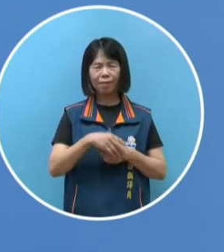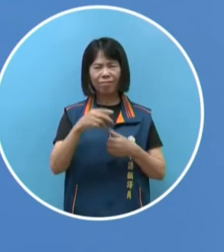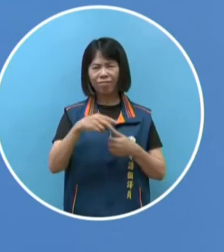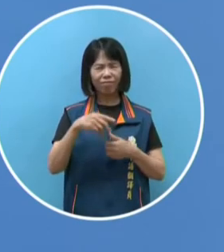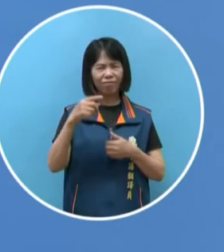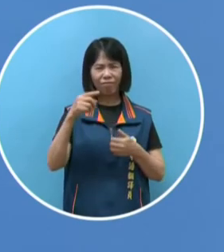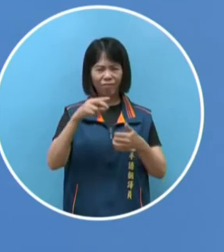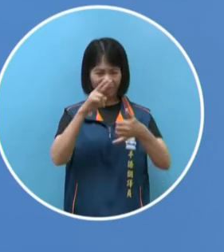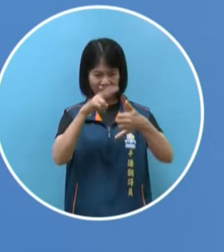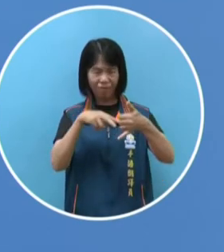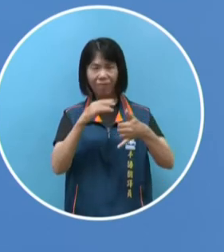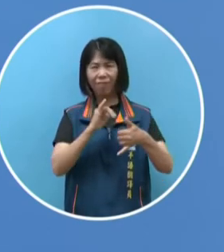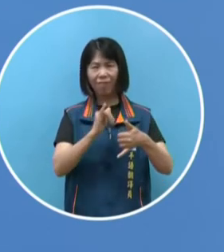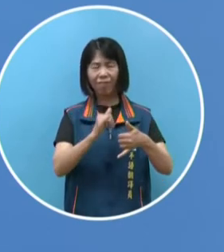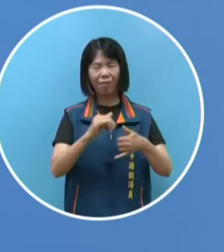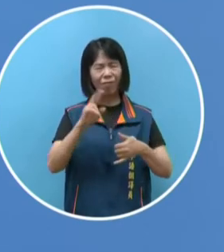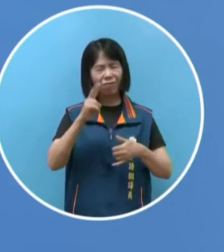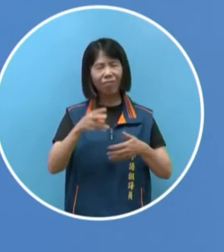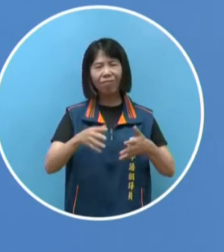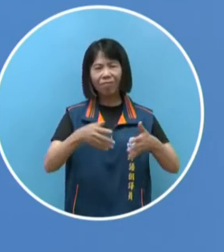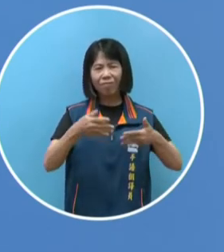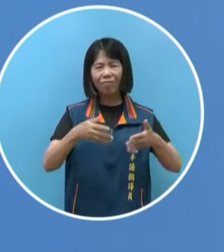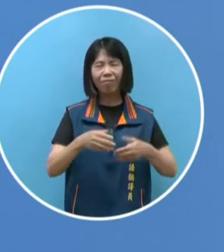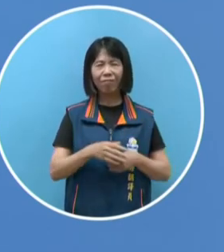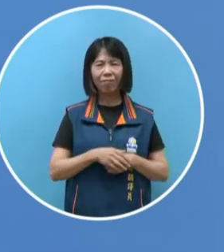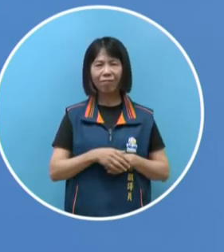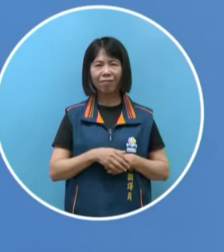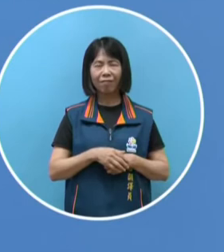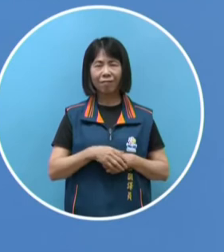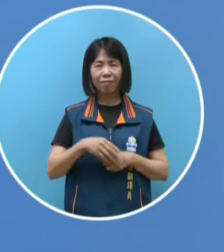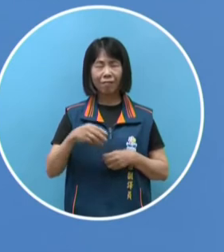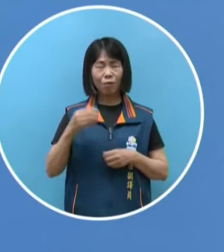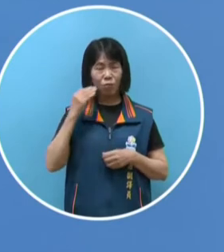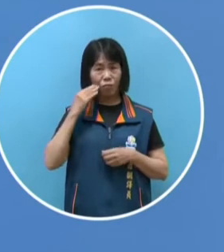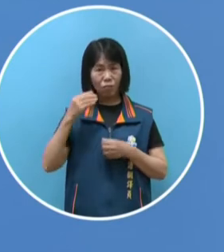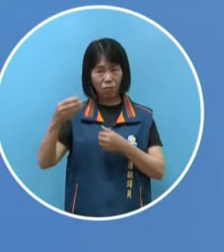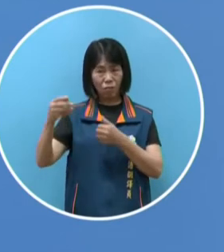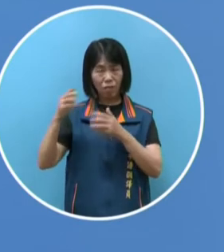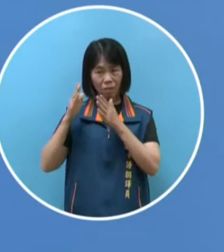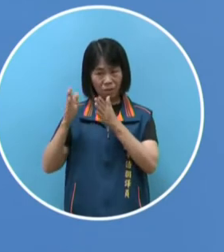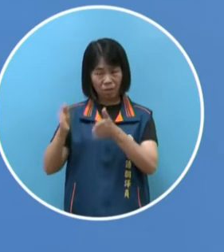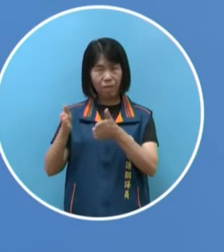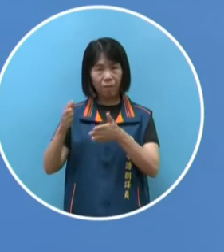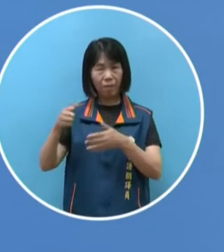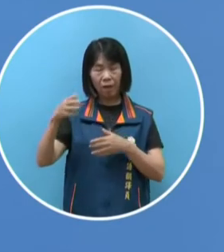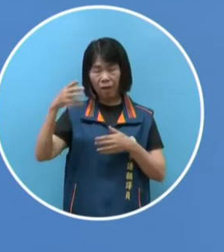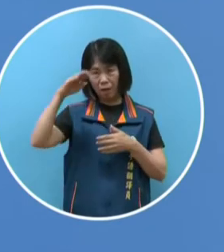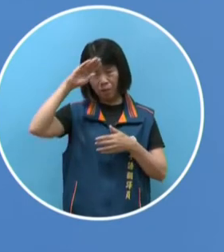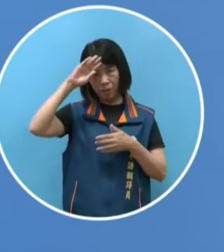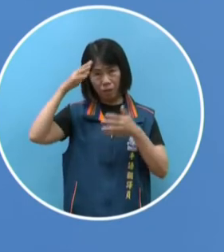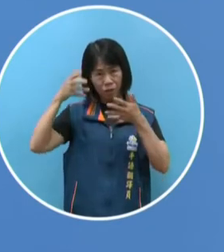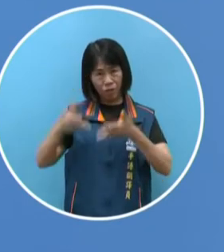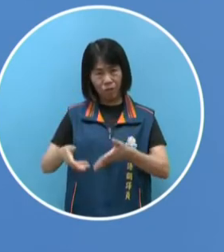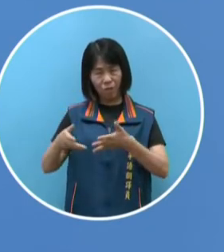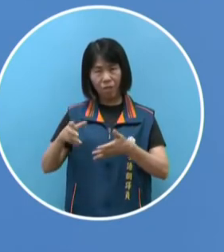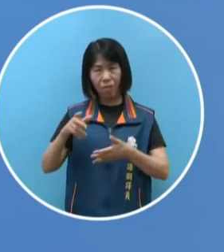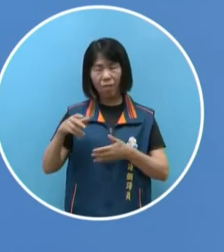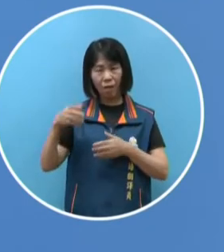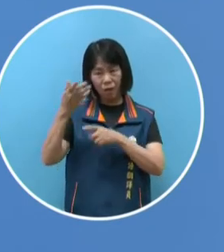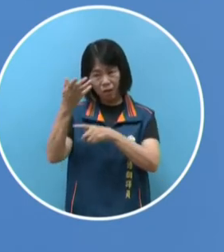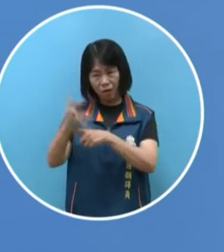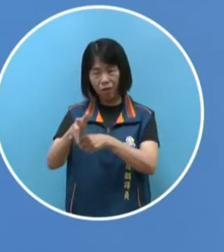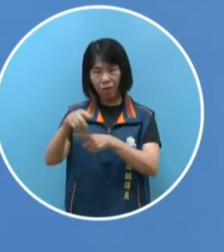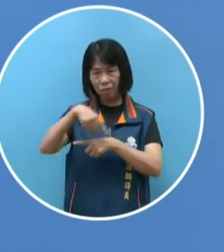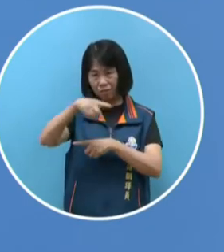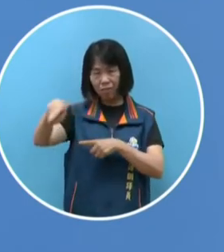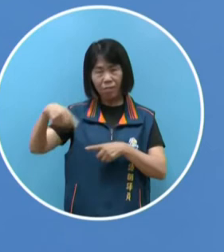状或轻症。所以我还是觉得我们疫苗应该用在会产生重症或死亡的